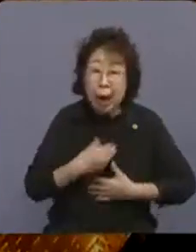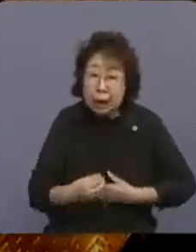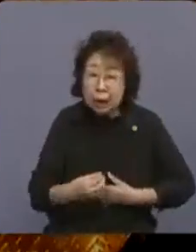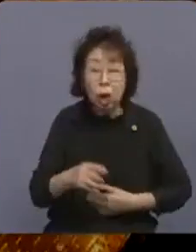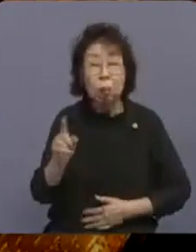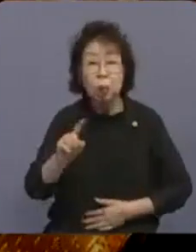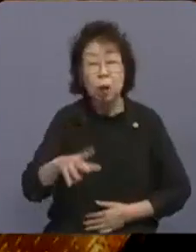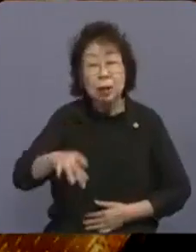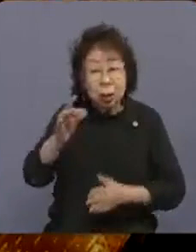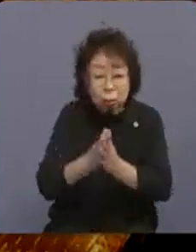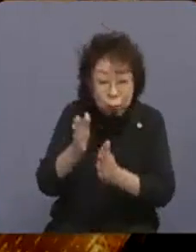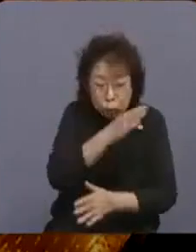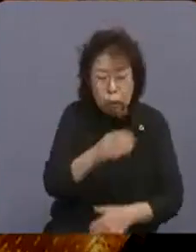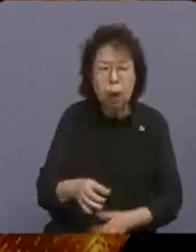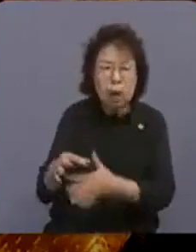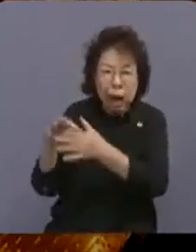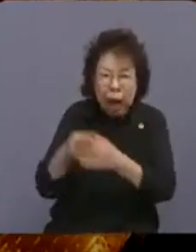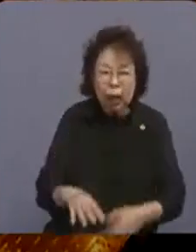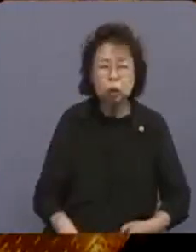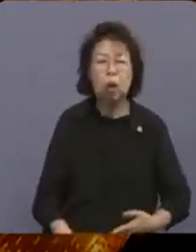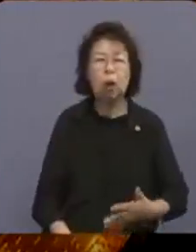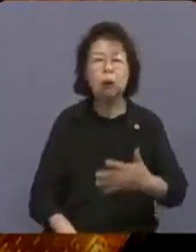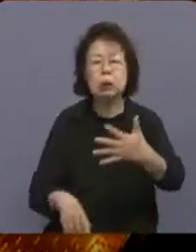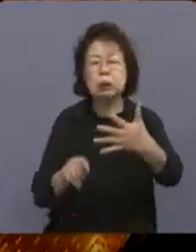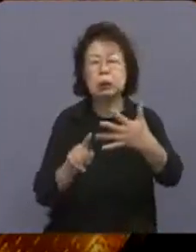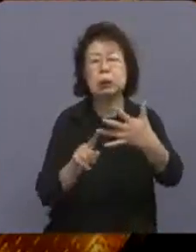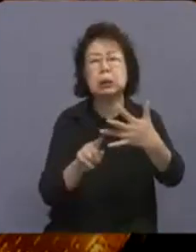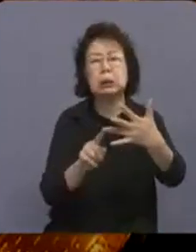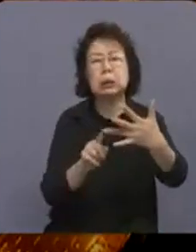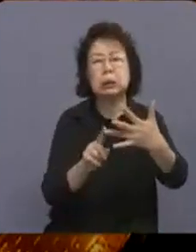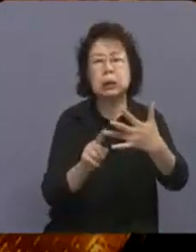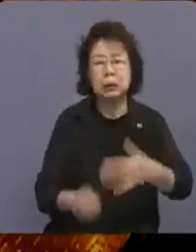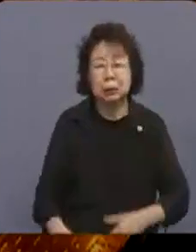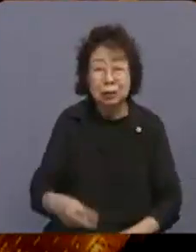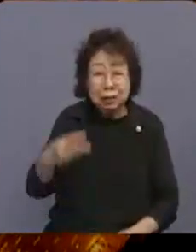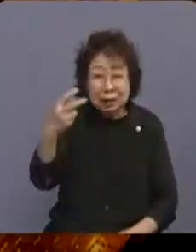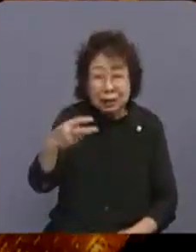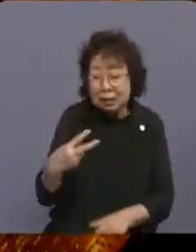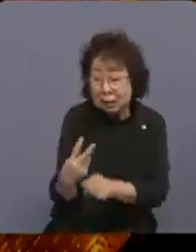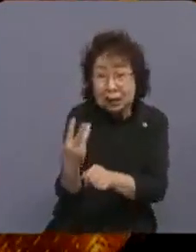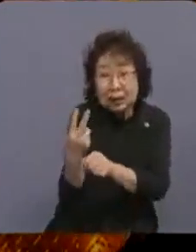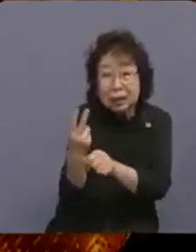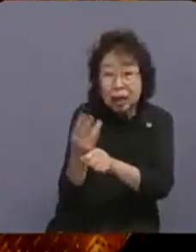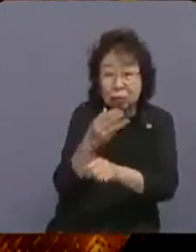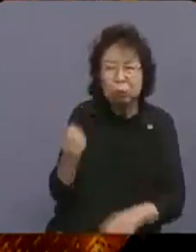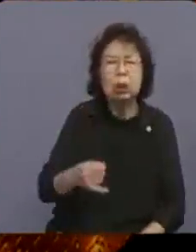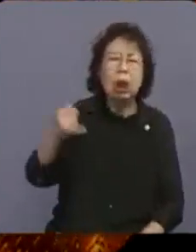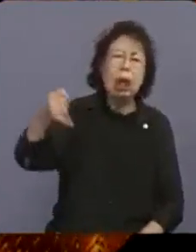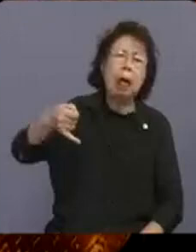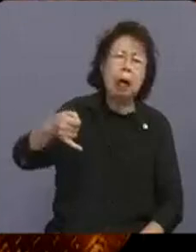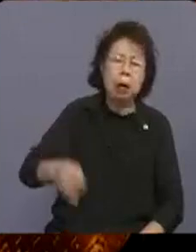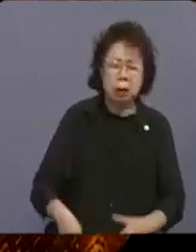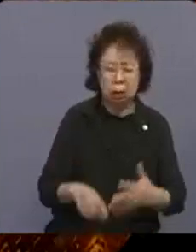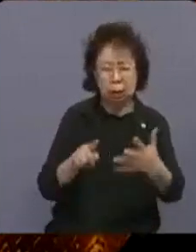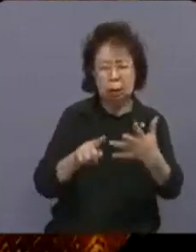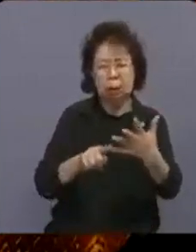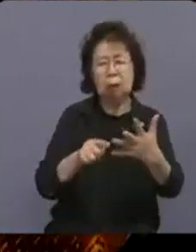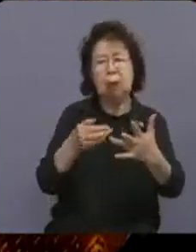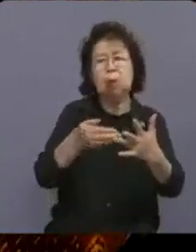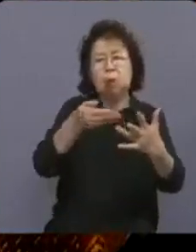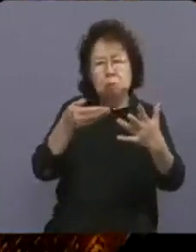공표 첫 해부터 줄곧 4등급이다가 2020년부터 최하 등급인 5등급으로